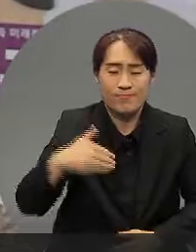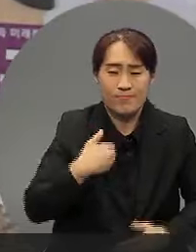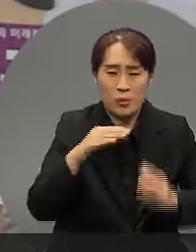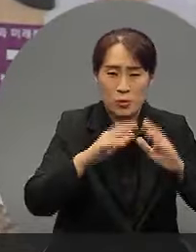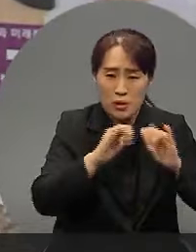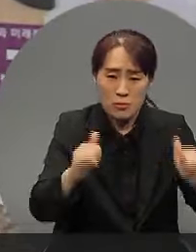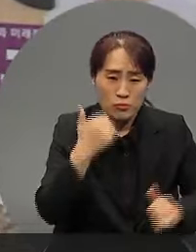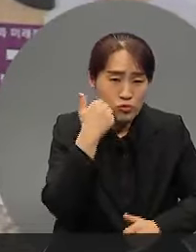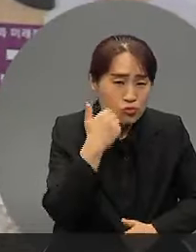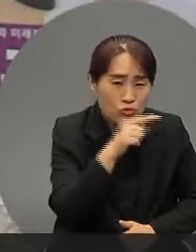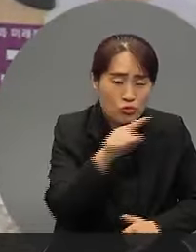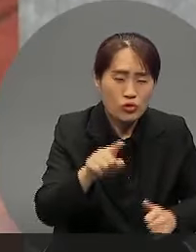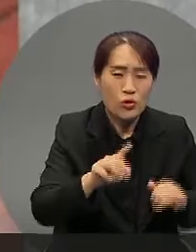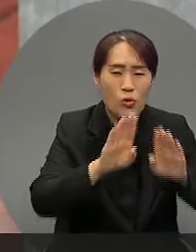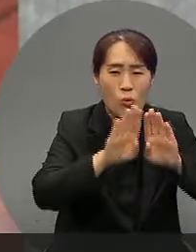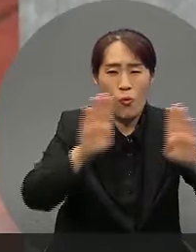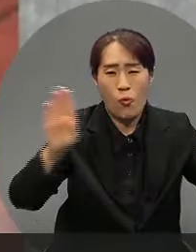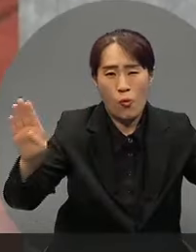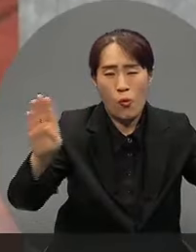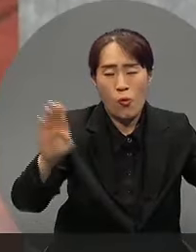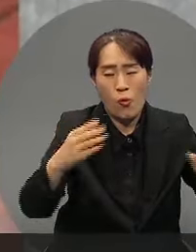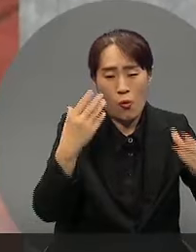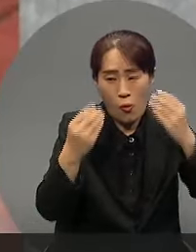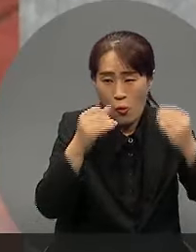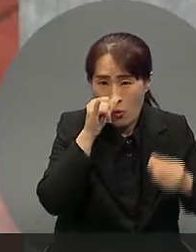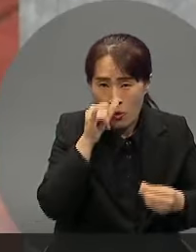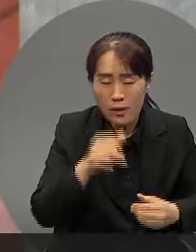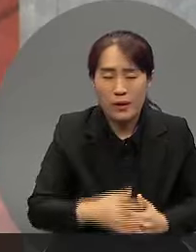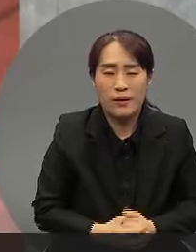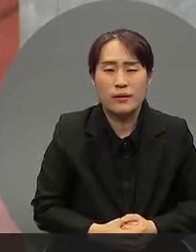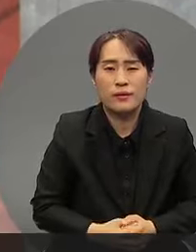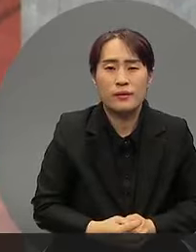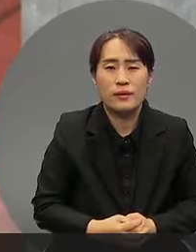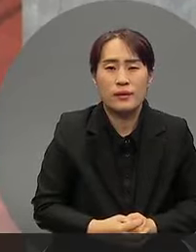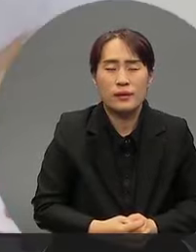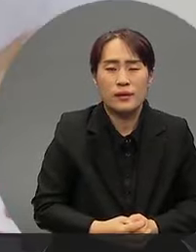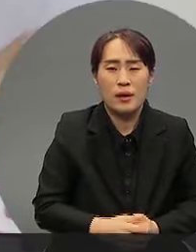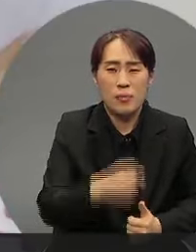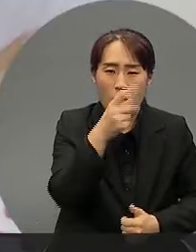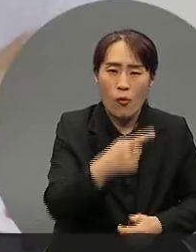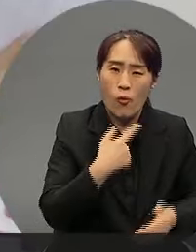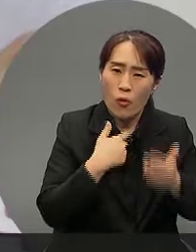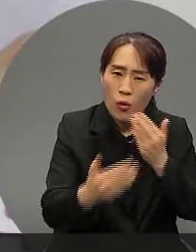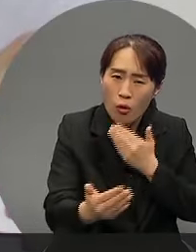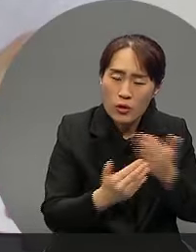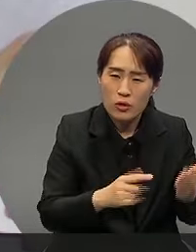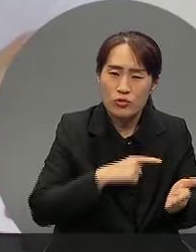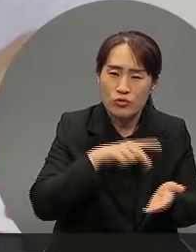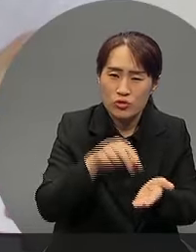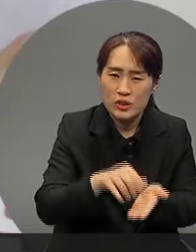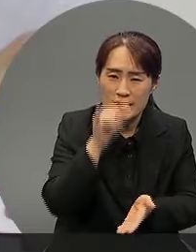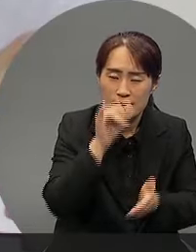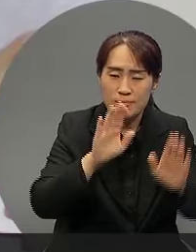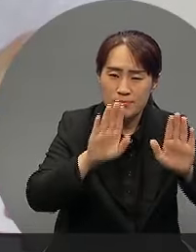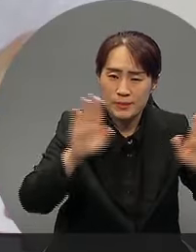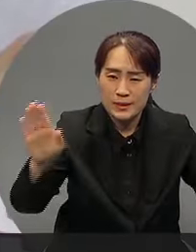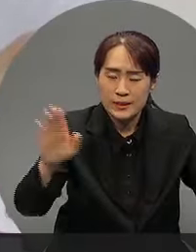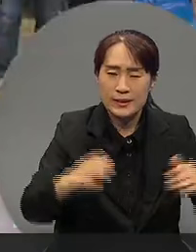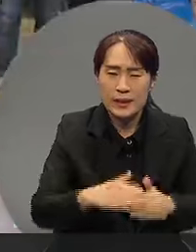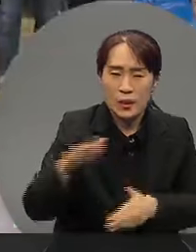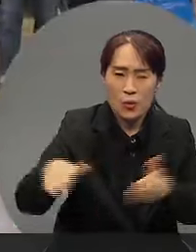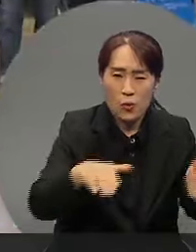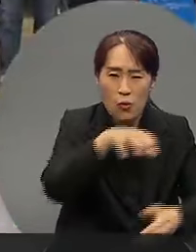후보가 누구누구인지 소개하는 선거 벽보도 내걸렸습니다. 기호와 경력, 구호와 정견이 담긴 벽보에 큰